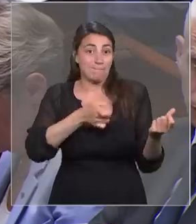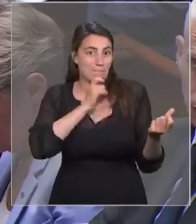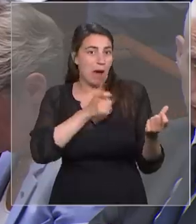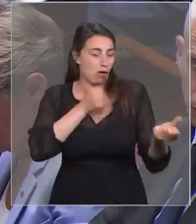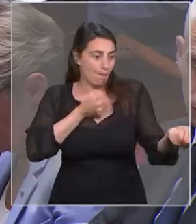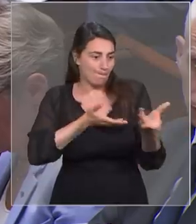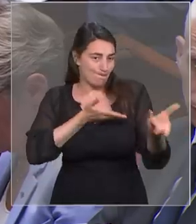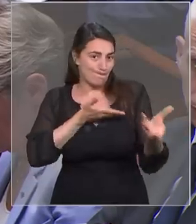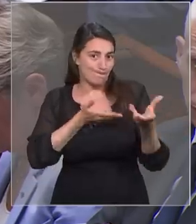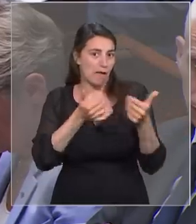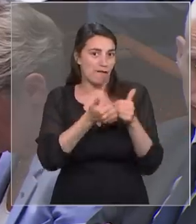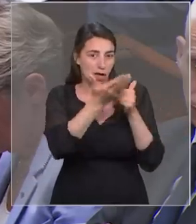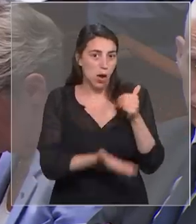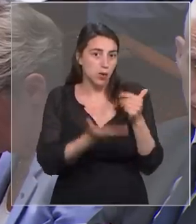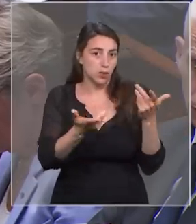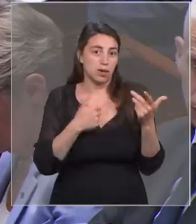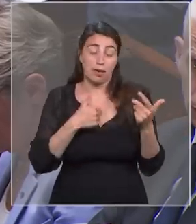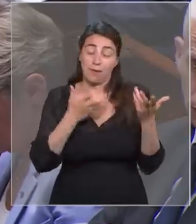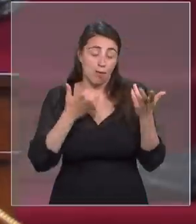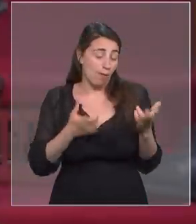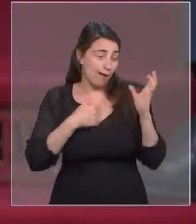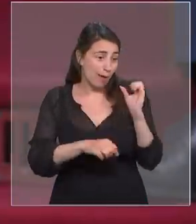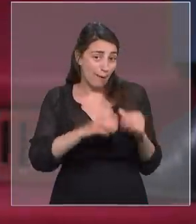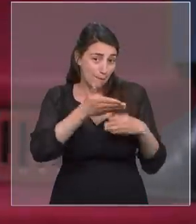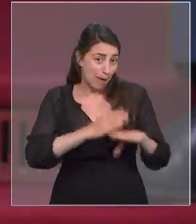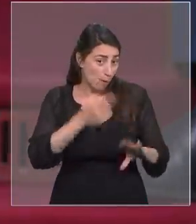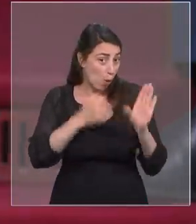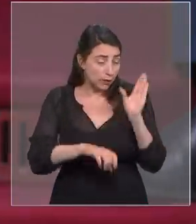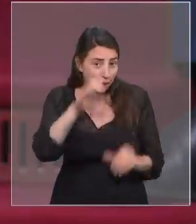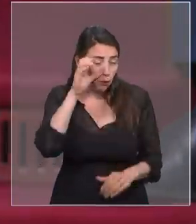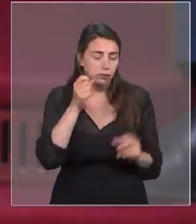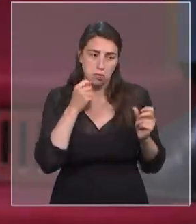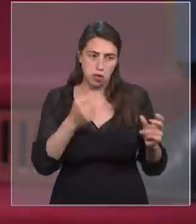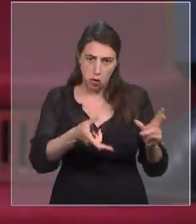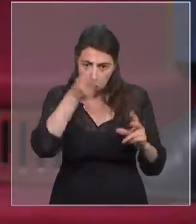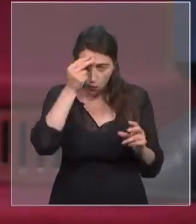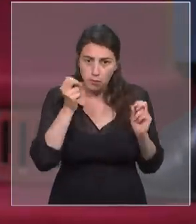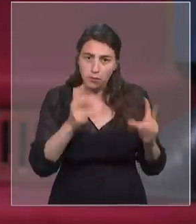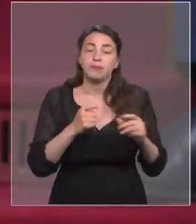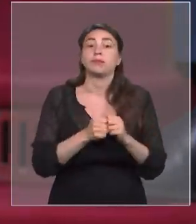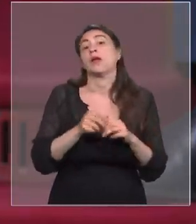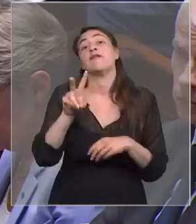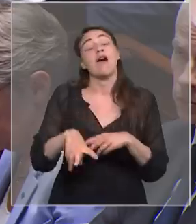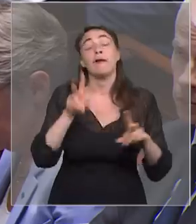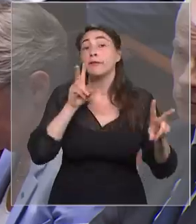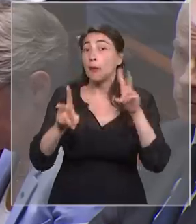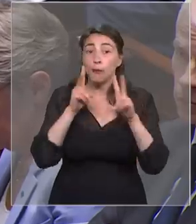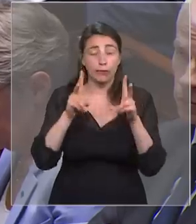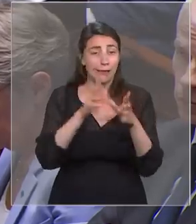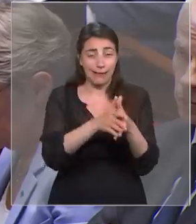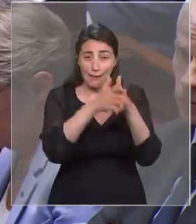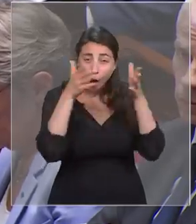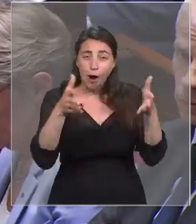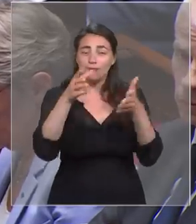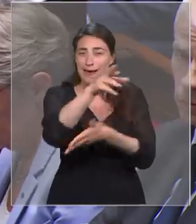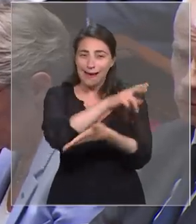sa disposition pour tirer toutes les leçons de cette expérience, et y compris la France est grande, la Bretagne est grande, l'Ille-et-Vilaine est grande